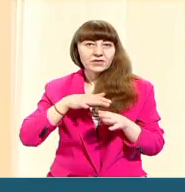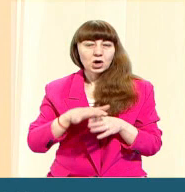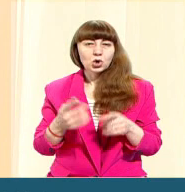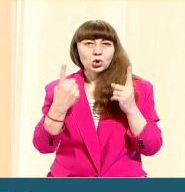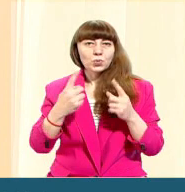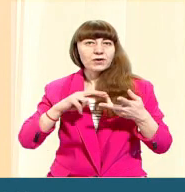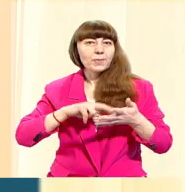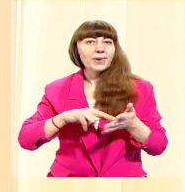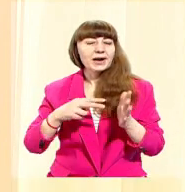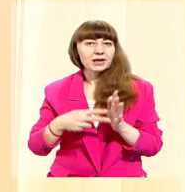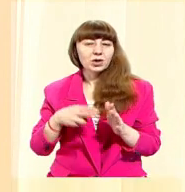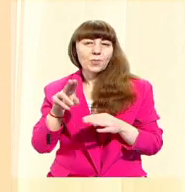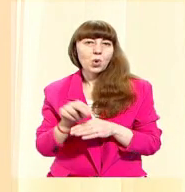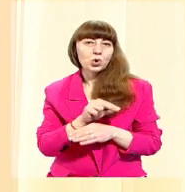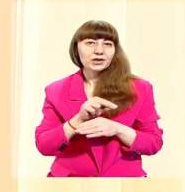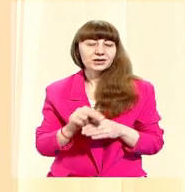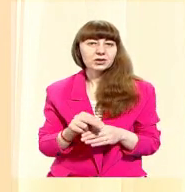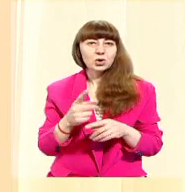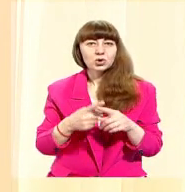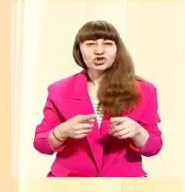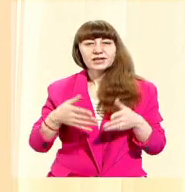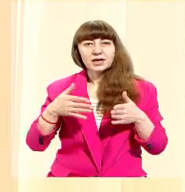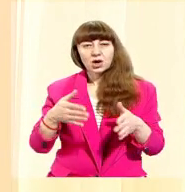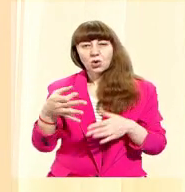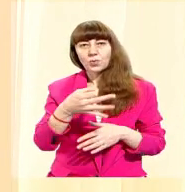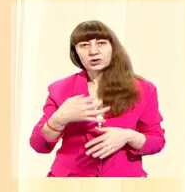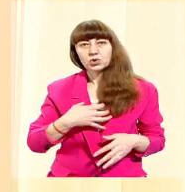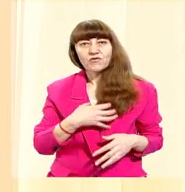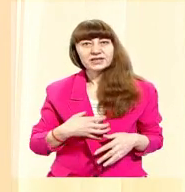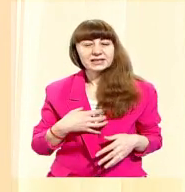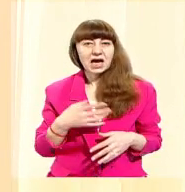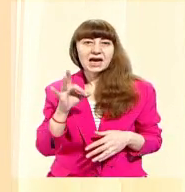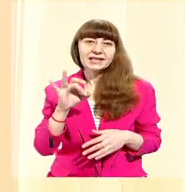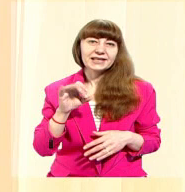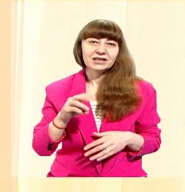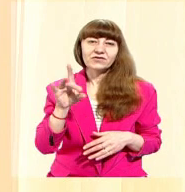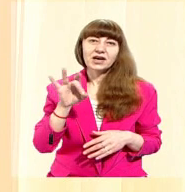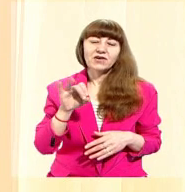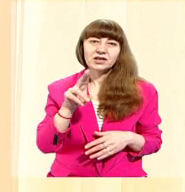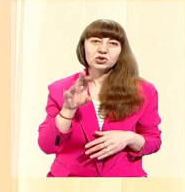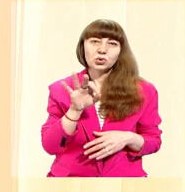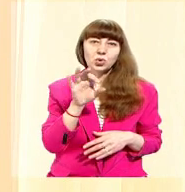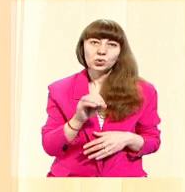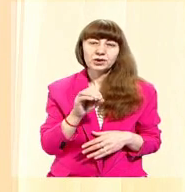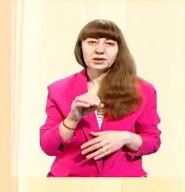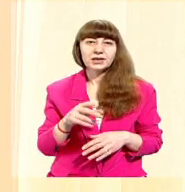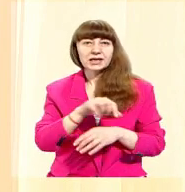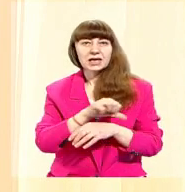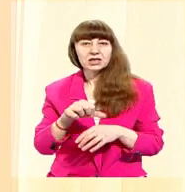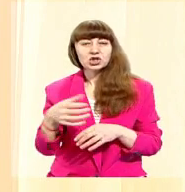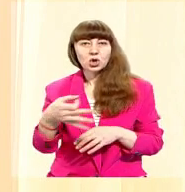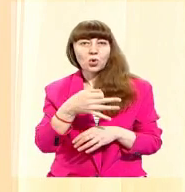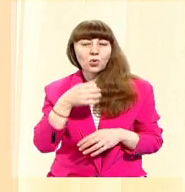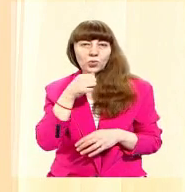крупного проекта по реконструкции участка автомобильной дороги областного значения Аед-Варваринская граница области выхода